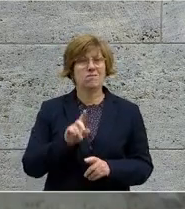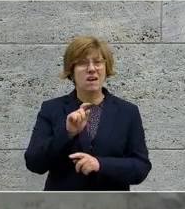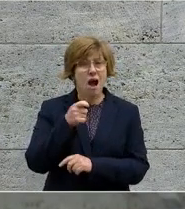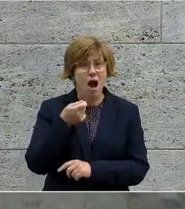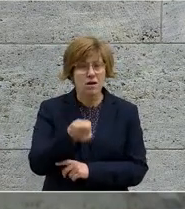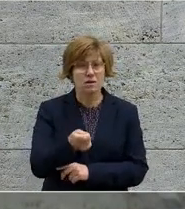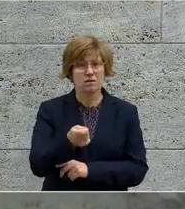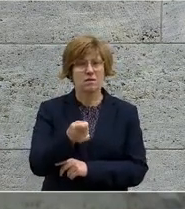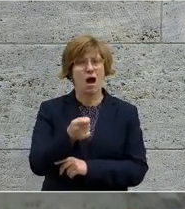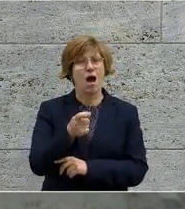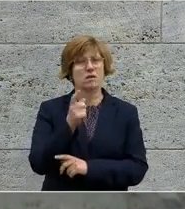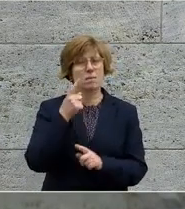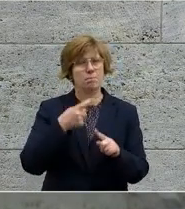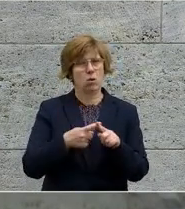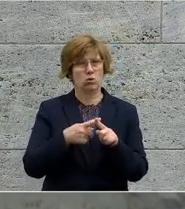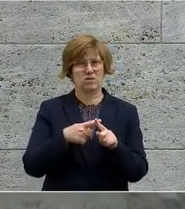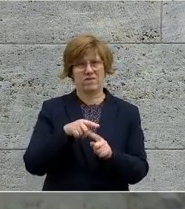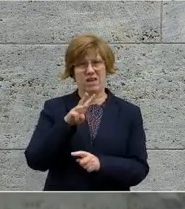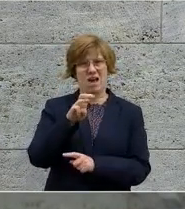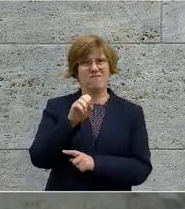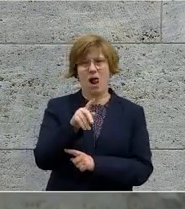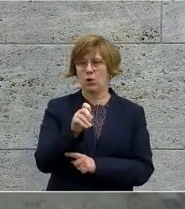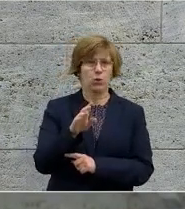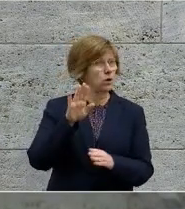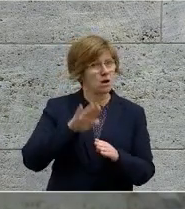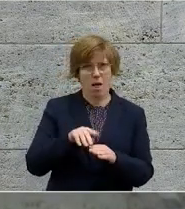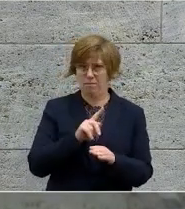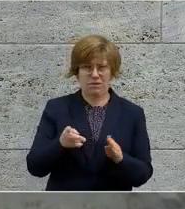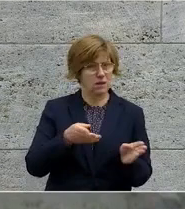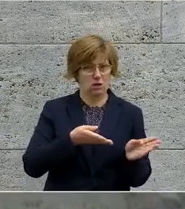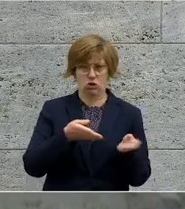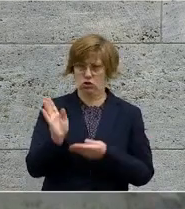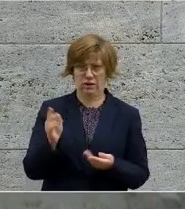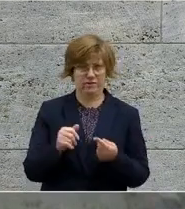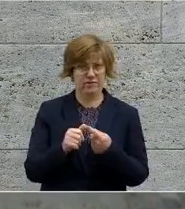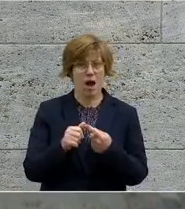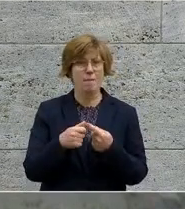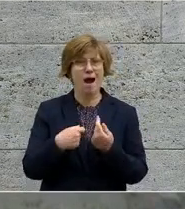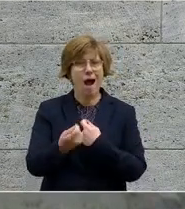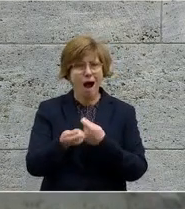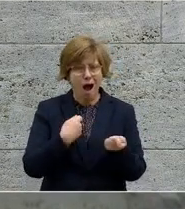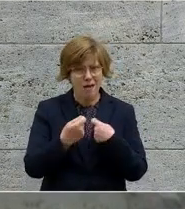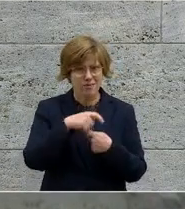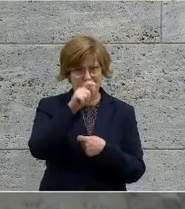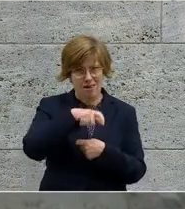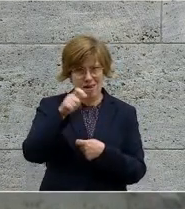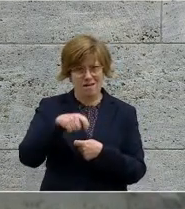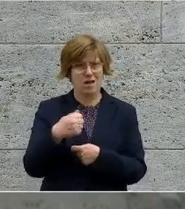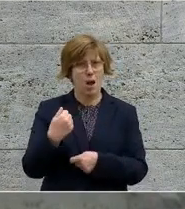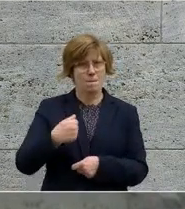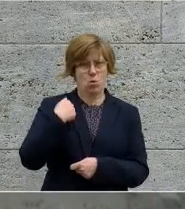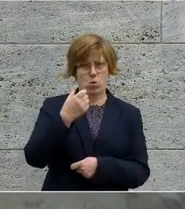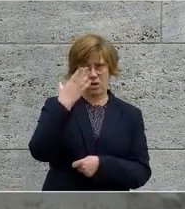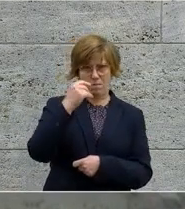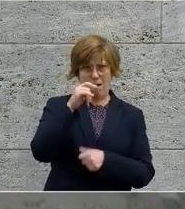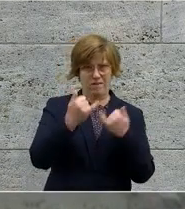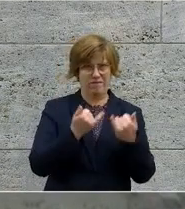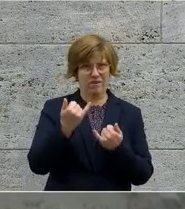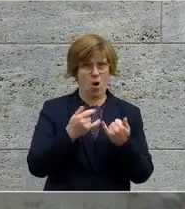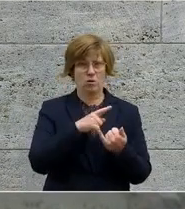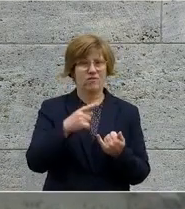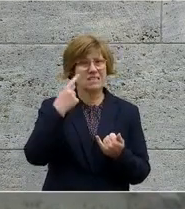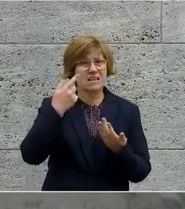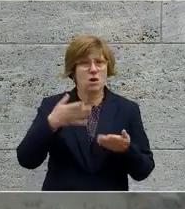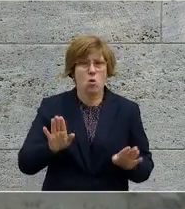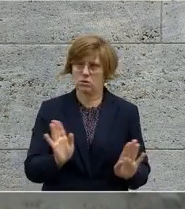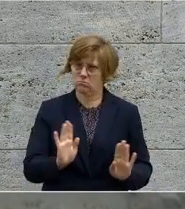Attentat und Operation Walküre misslangen. Doch war das Handeln der mutigen Männer und Frauen nicht